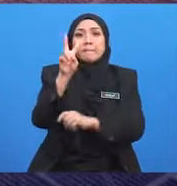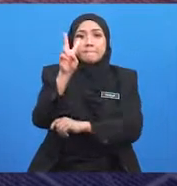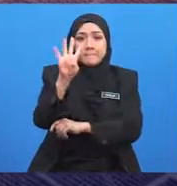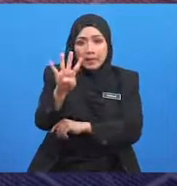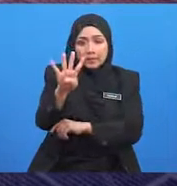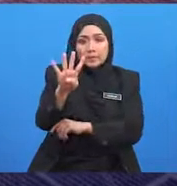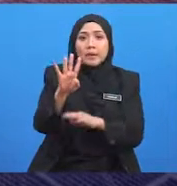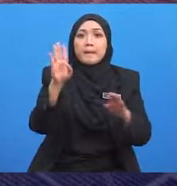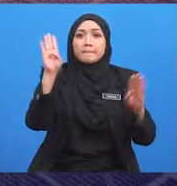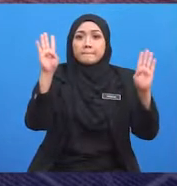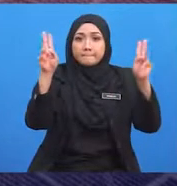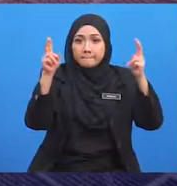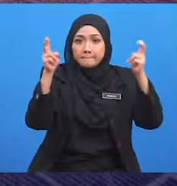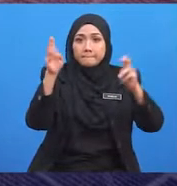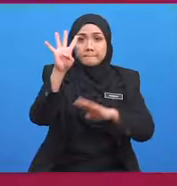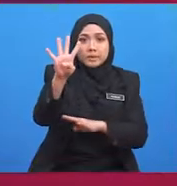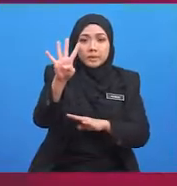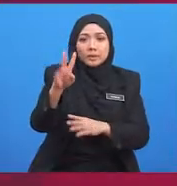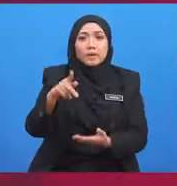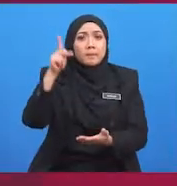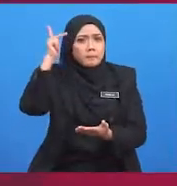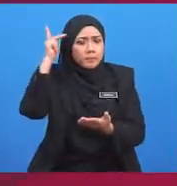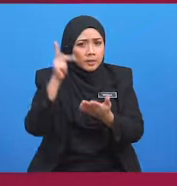4, Pengenalpastian Masalah.